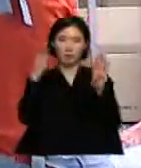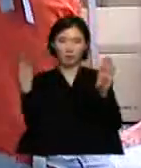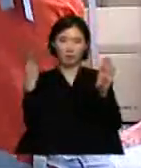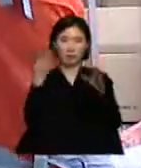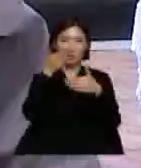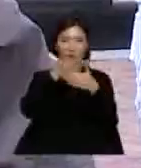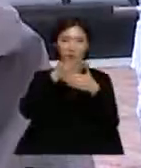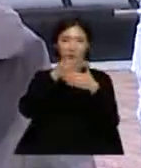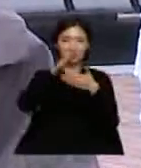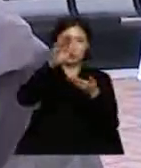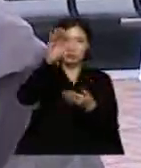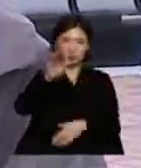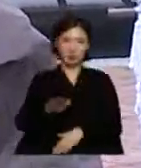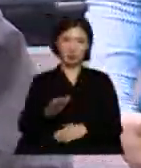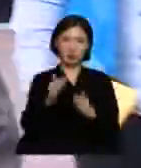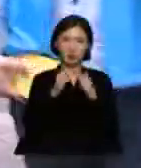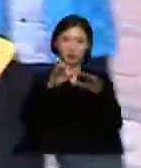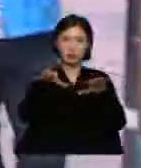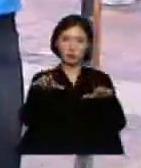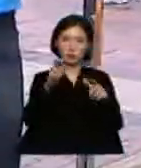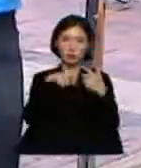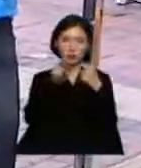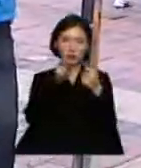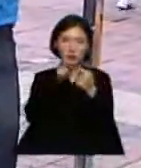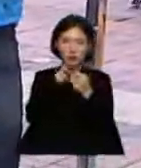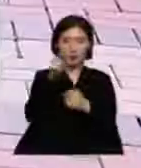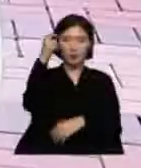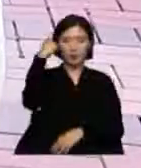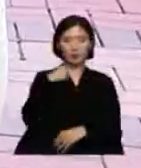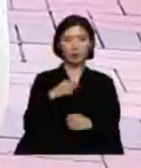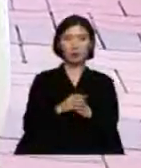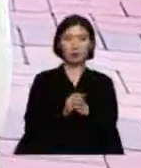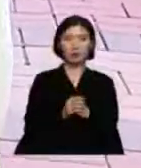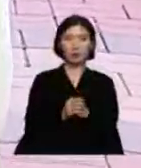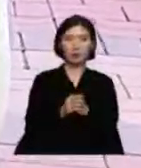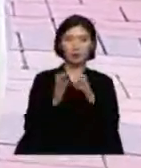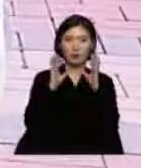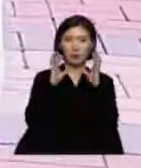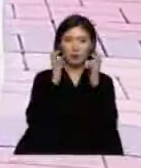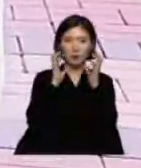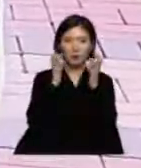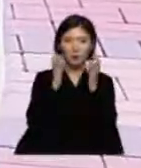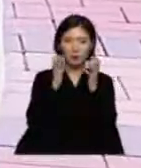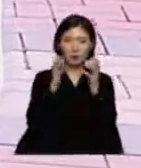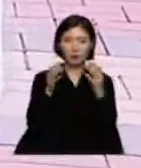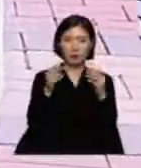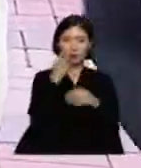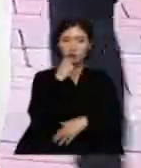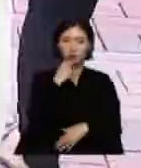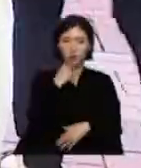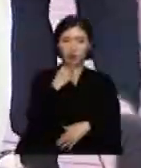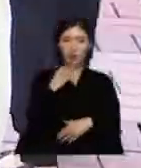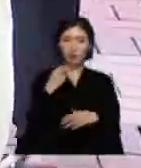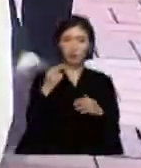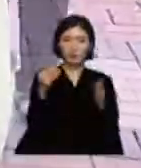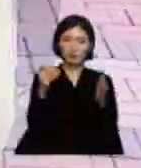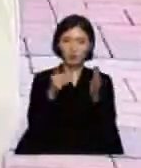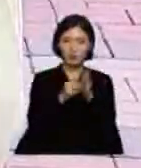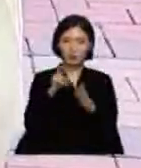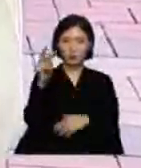담장을 낮추니 이곳에 한 걸음 더 다가갈 수 있습니다. 아, 오늘 아이 하원길에 풍선 받으러